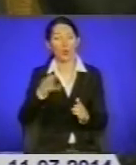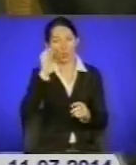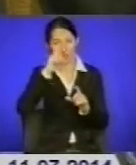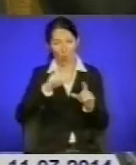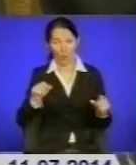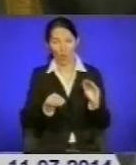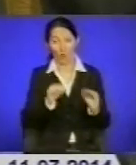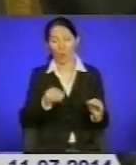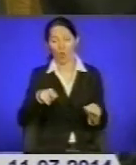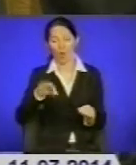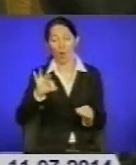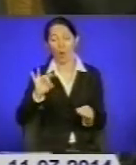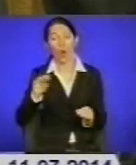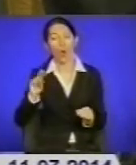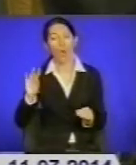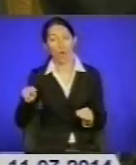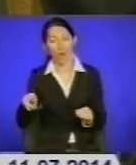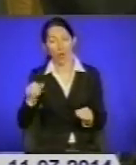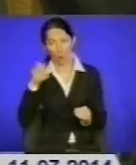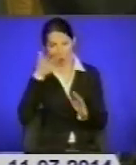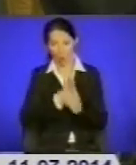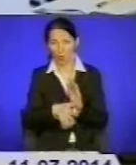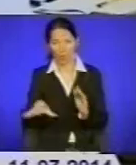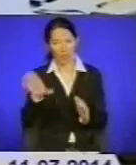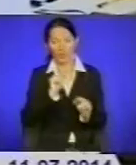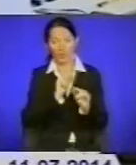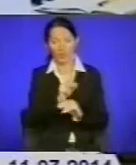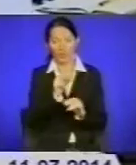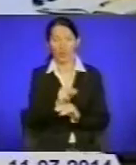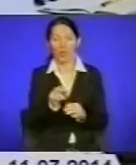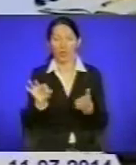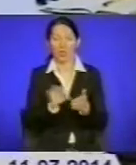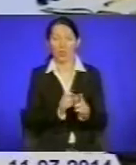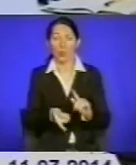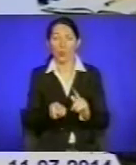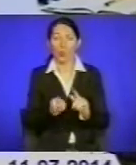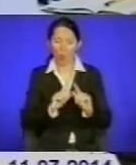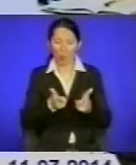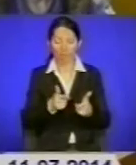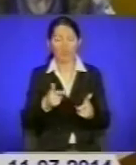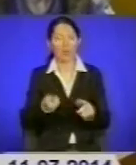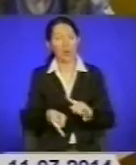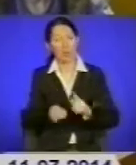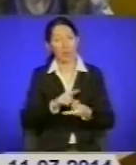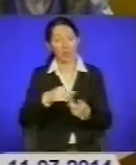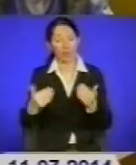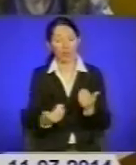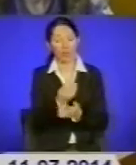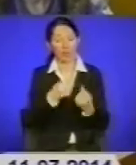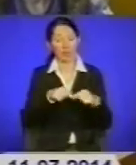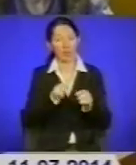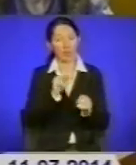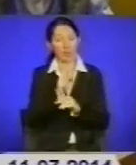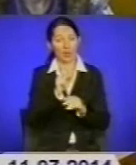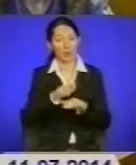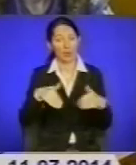Розробники порталу розуміють, що не всі педагоги одразу ж погодяться на перехід до нової системи навчання. Однак пропонують